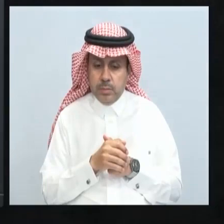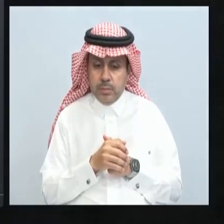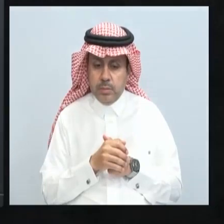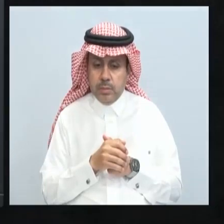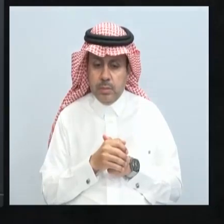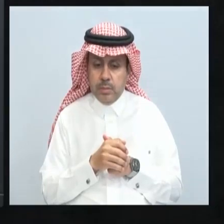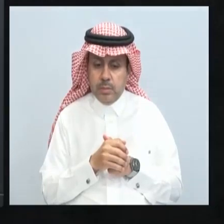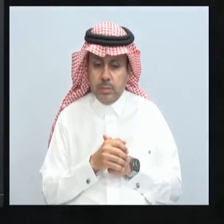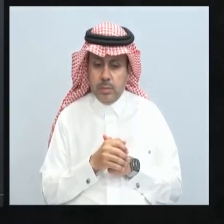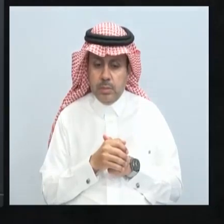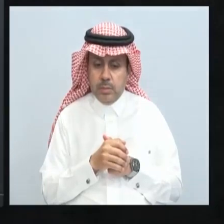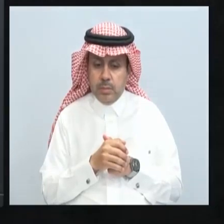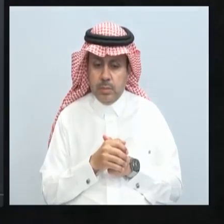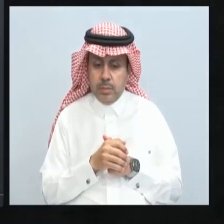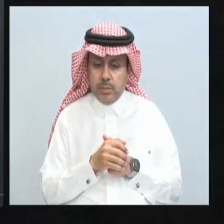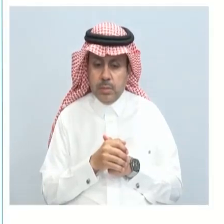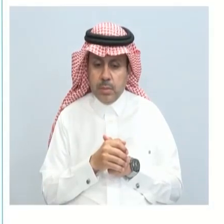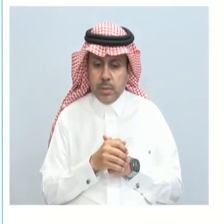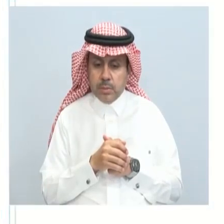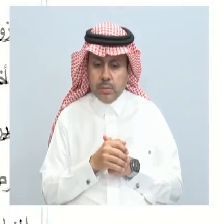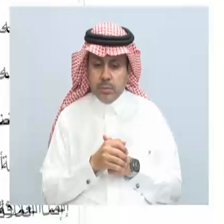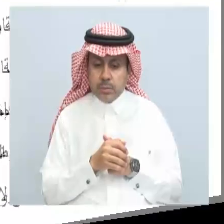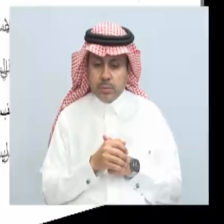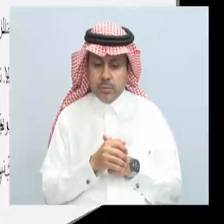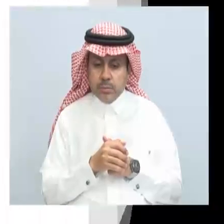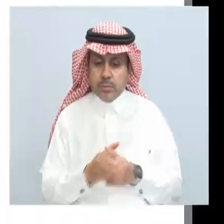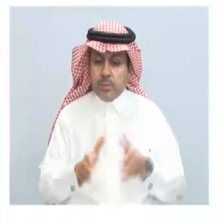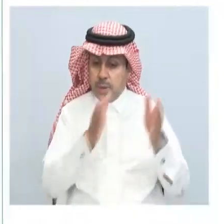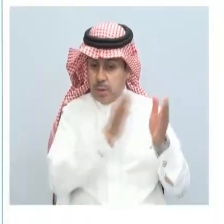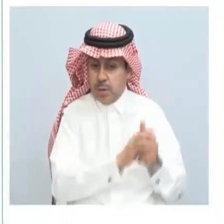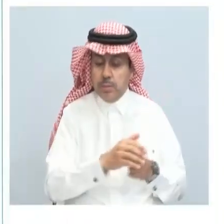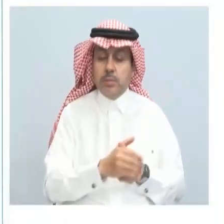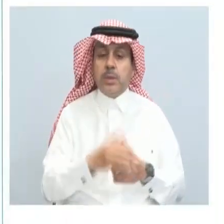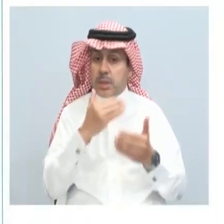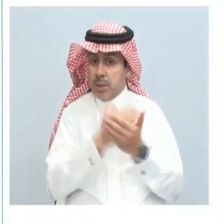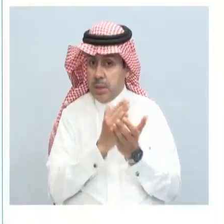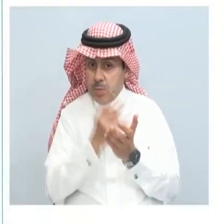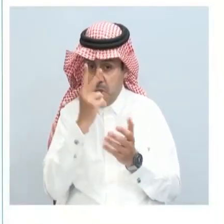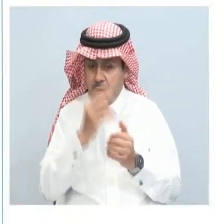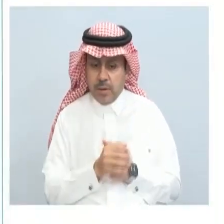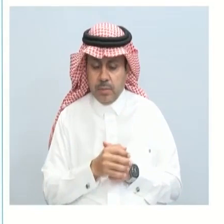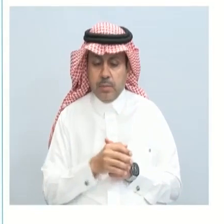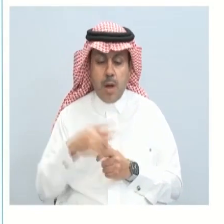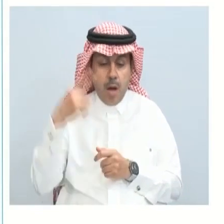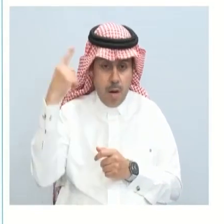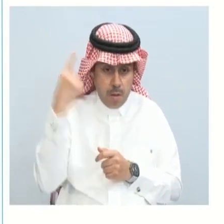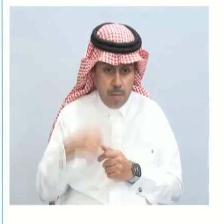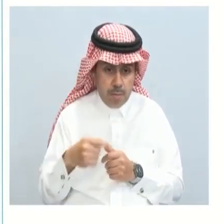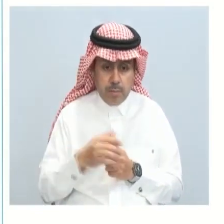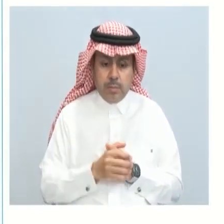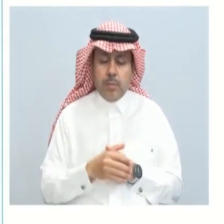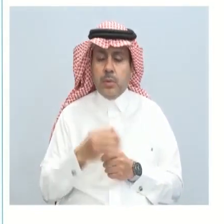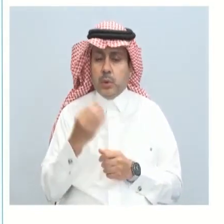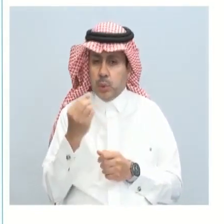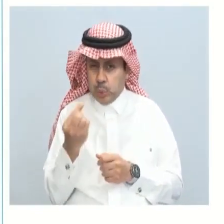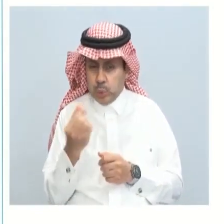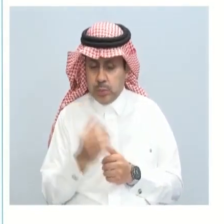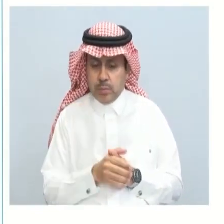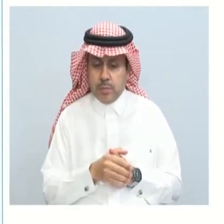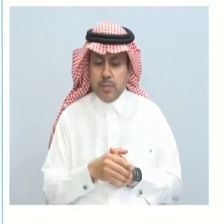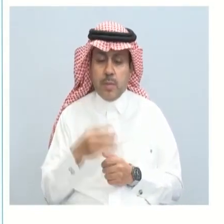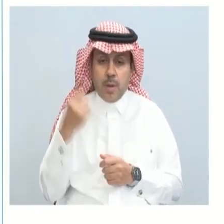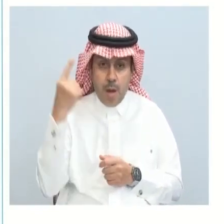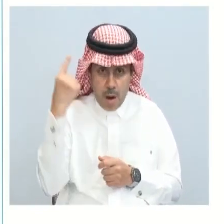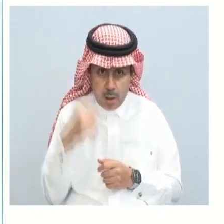بالتحريم بالرضاعه ناتي ايها الطلاب والطالبات الى القسم الثاني من المحرمات بعد ان ذكرنا